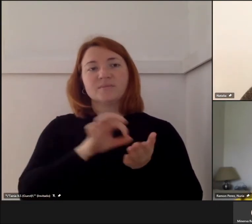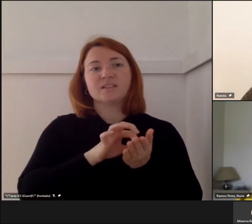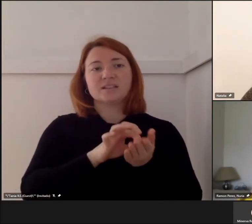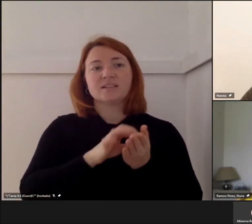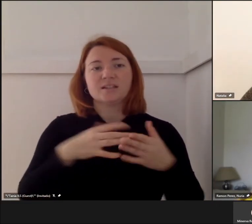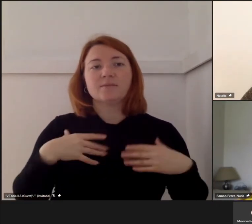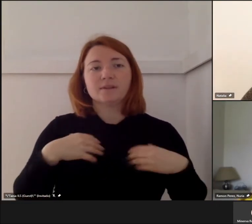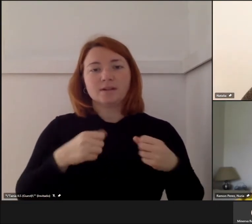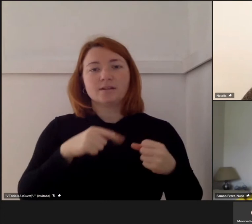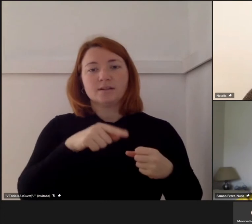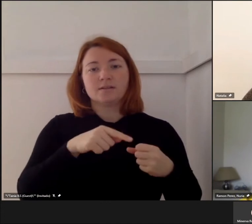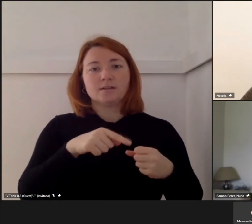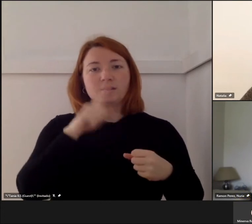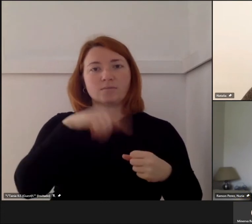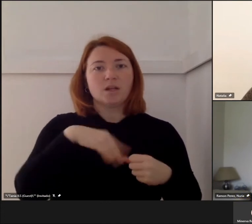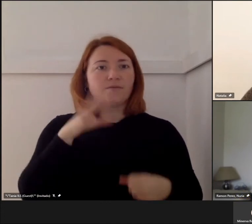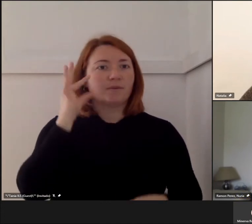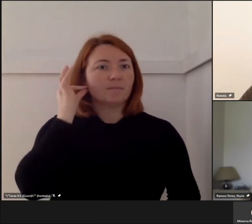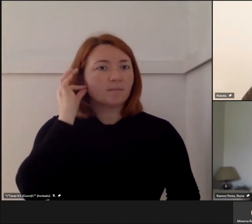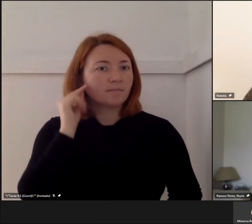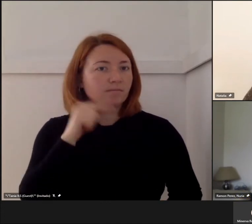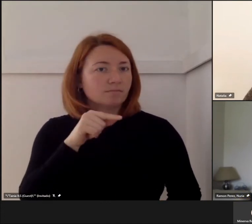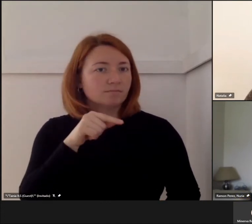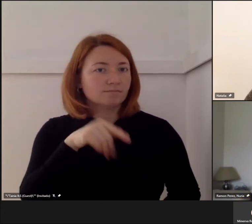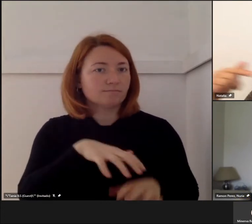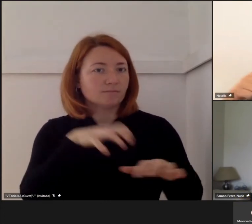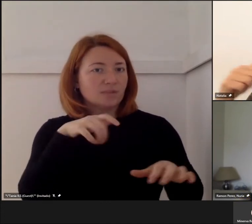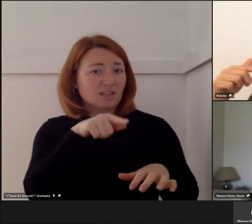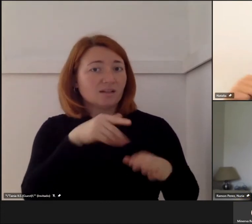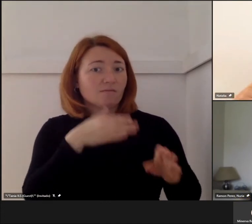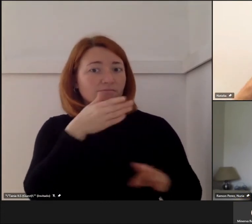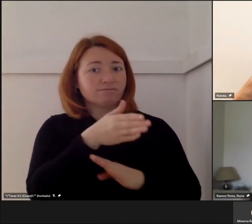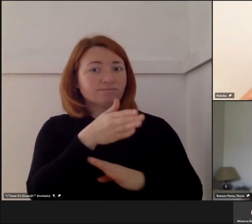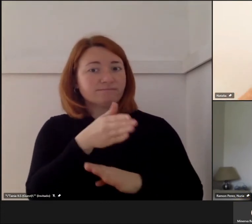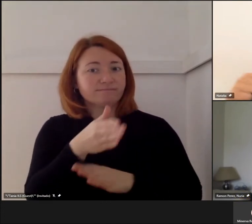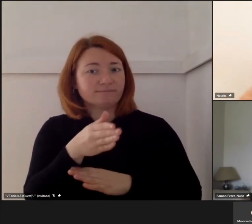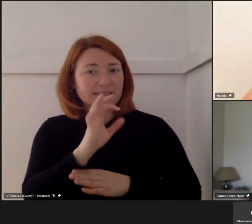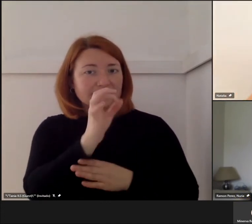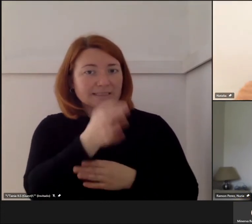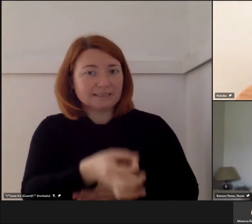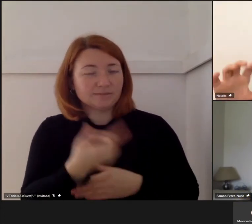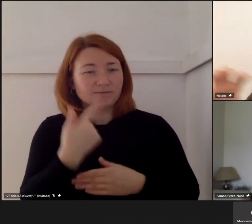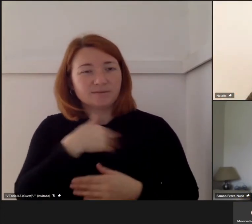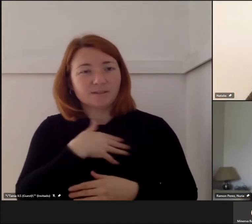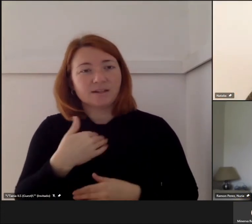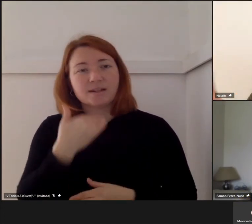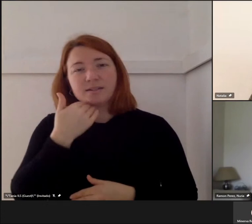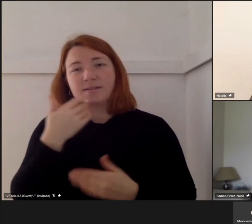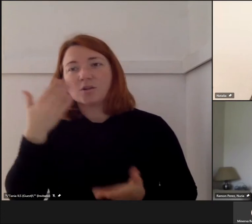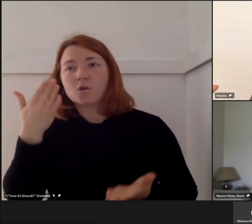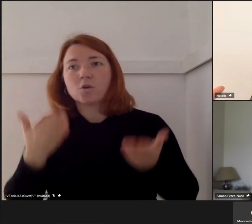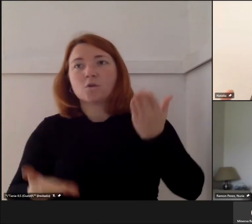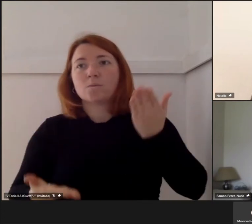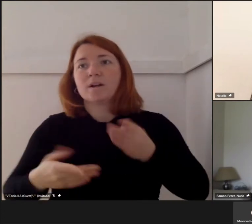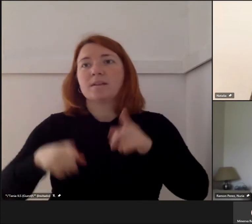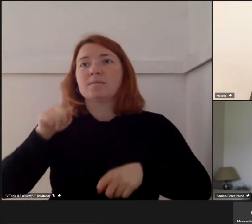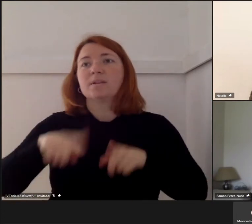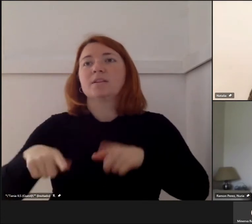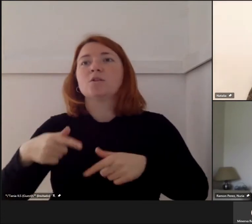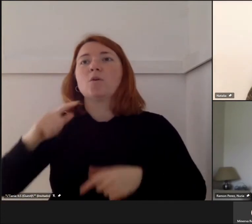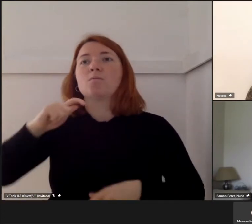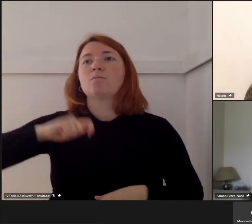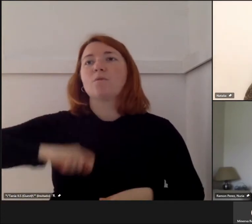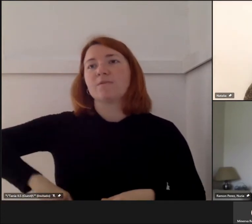molt feminitzats, aquestes persones, aquestes dones sí que han anat a treballar, no? Llavors, volia saber si tenim el contrast entre les diferents professions, no? Perquè em